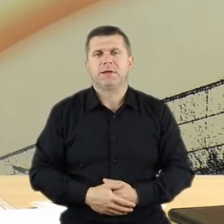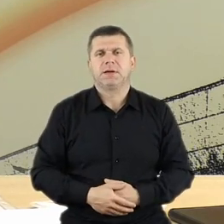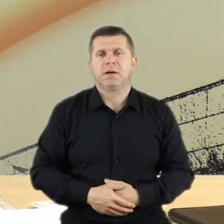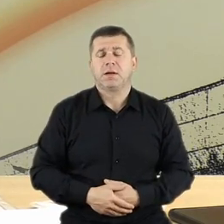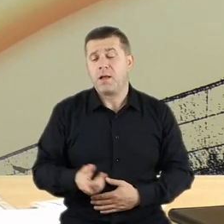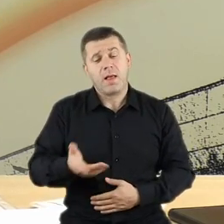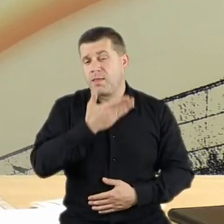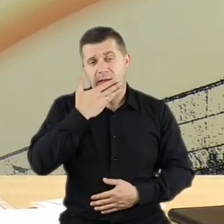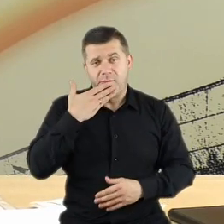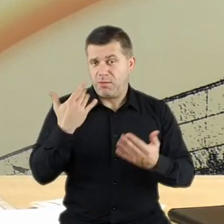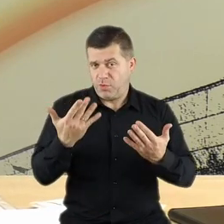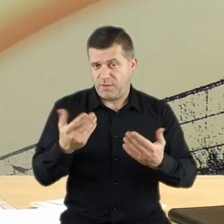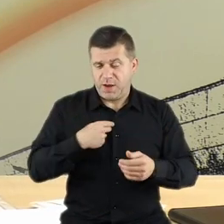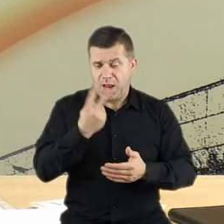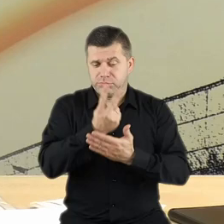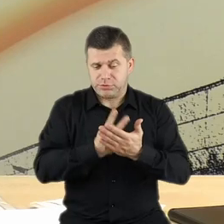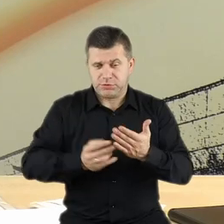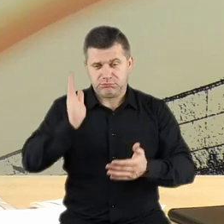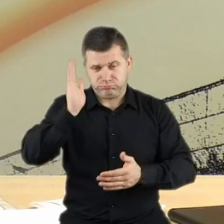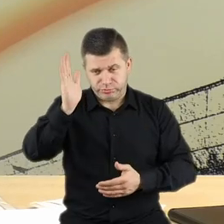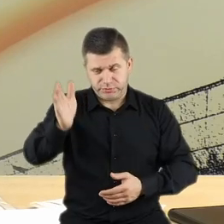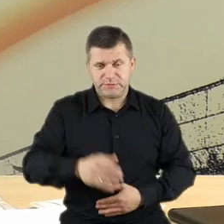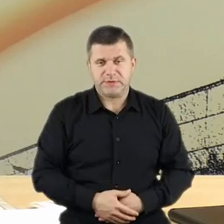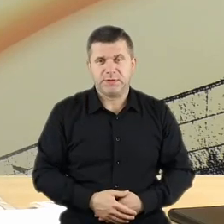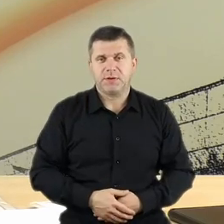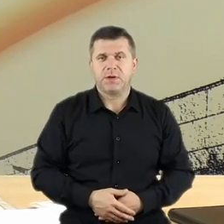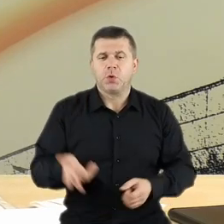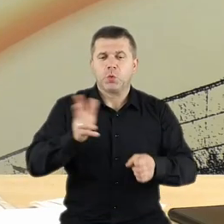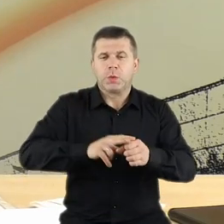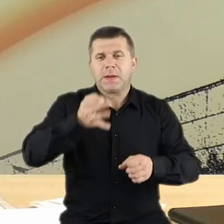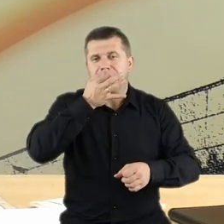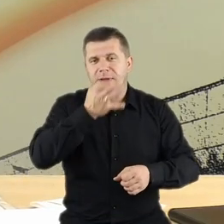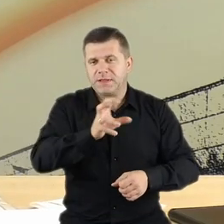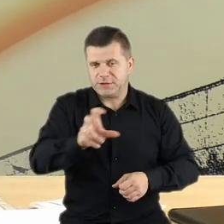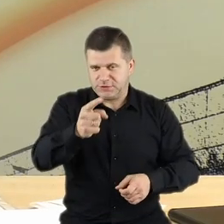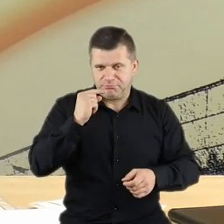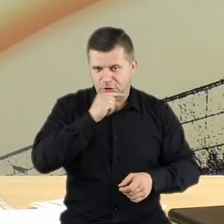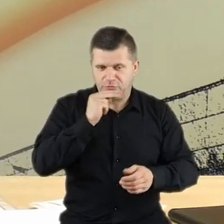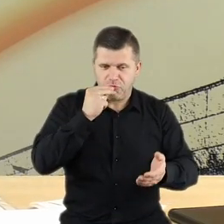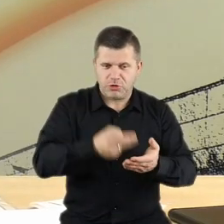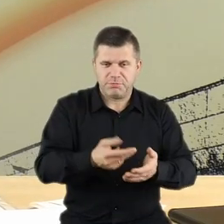proste Ja wam to przeczytam później niektóre te pytania Czy byście potrafili odpowiedzieć